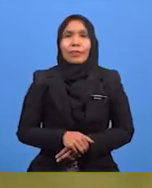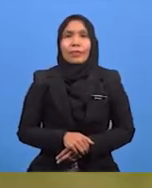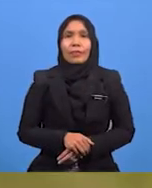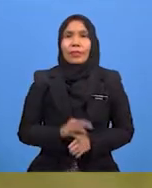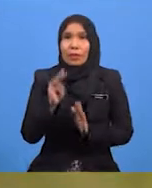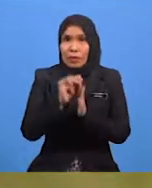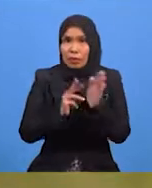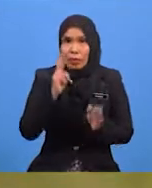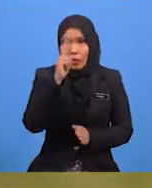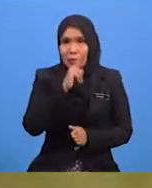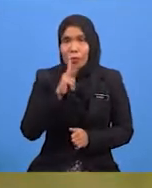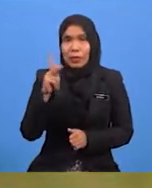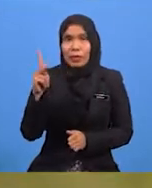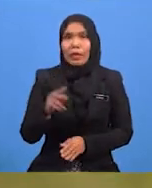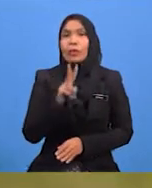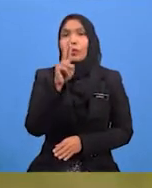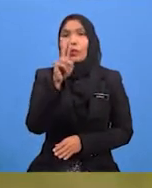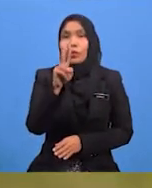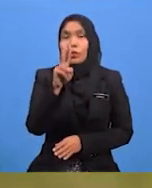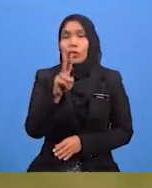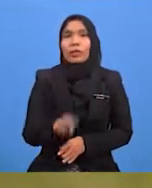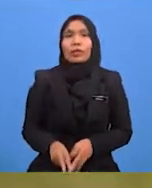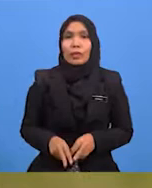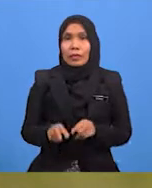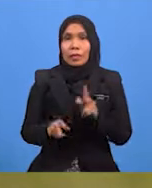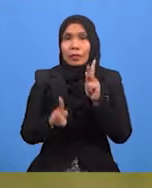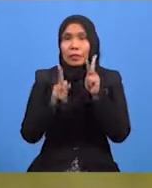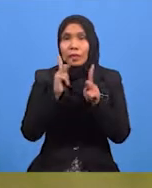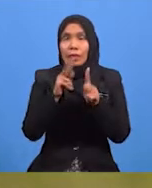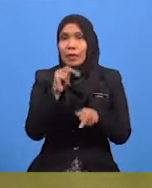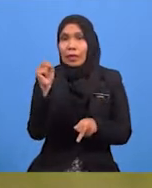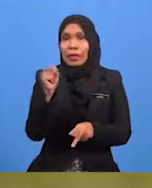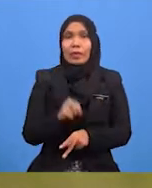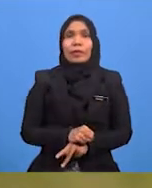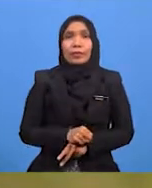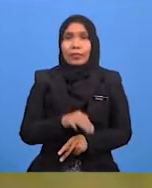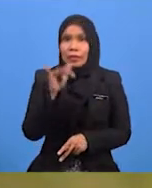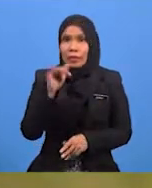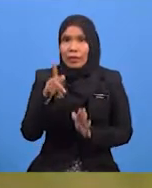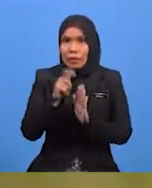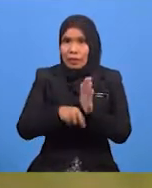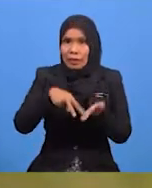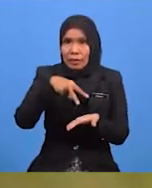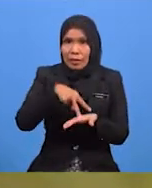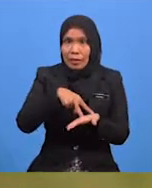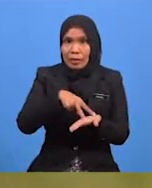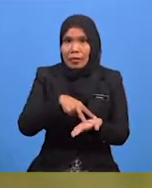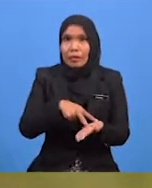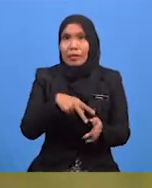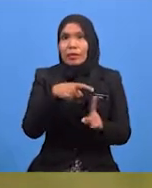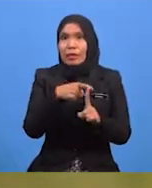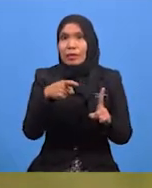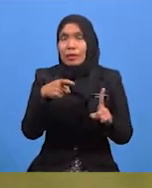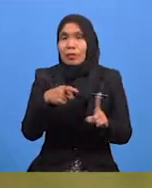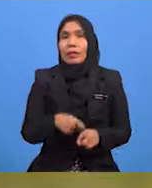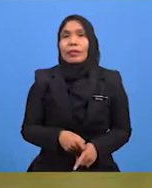Metafora merupakan dua patah perkataan yang terdiri daripada unsur abstrak dan